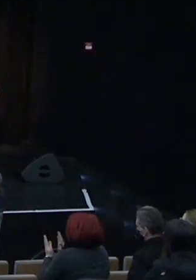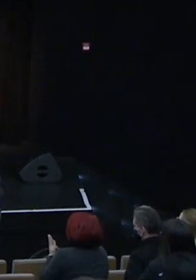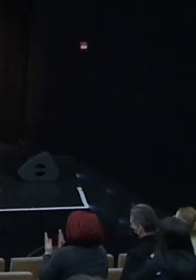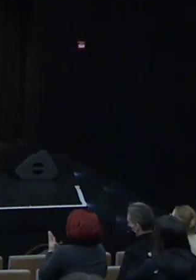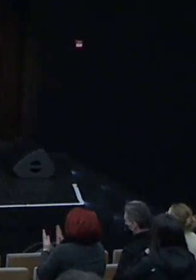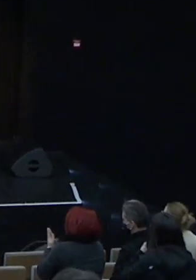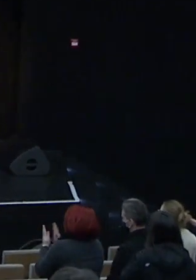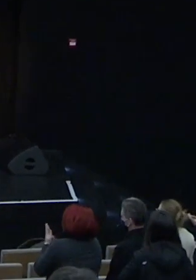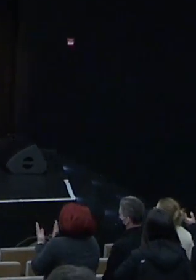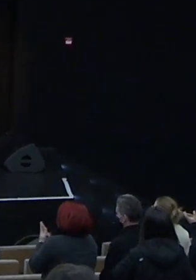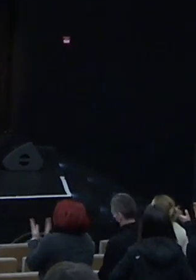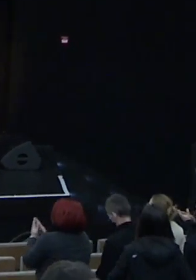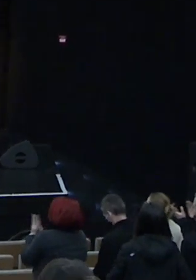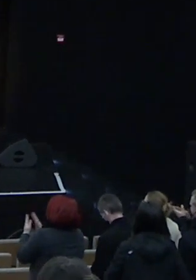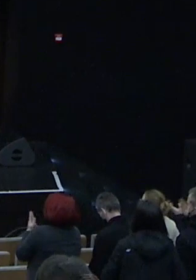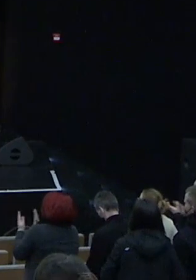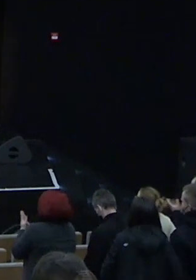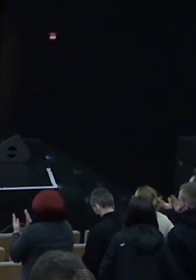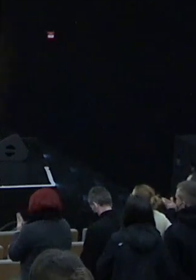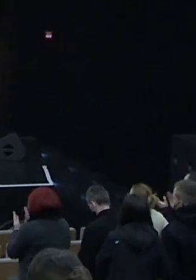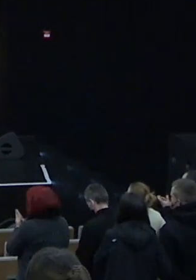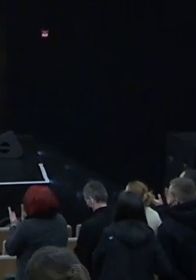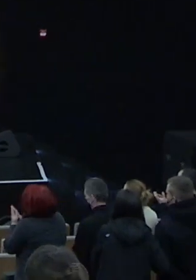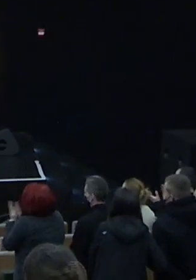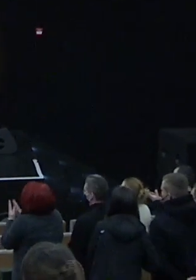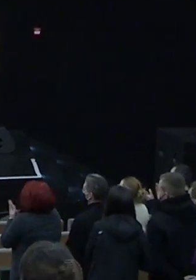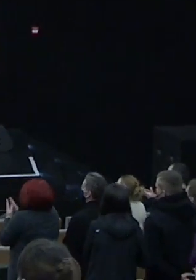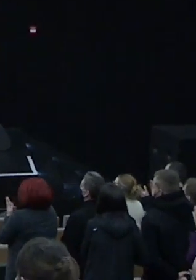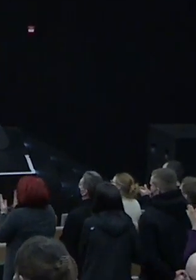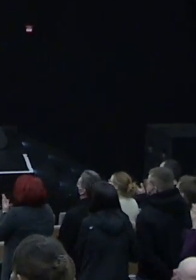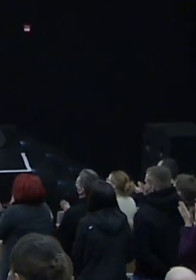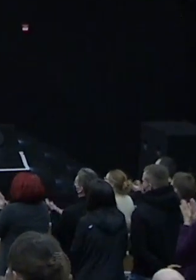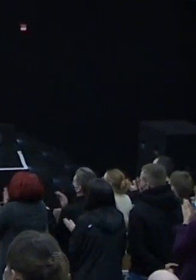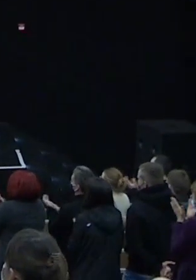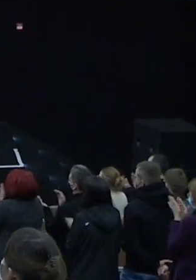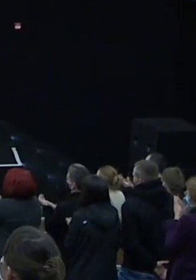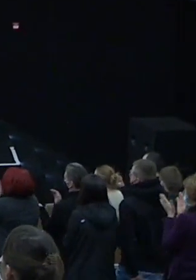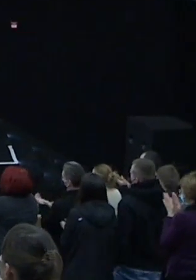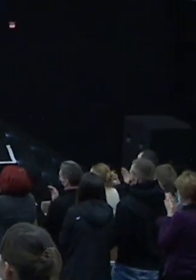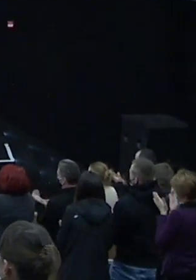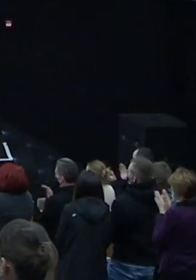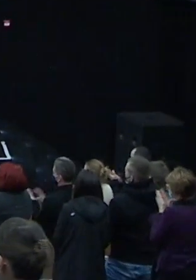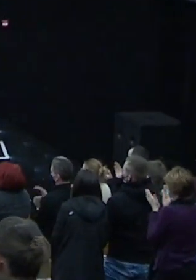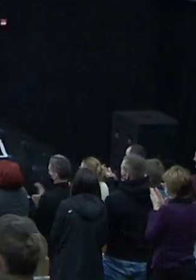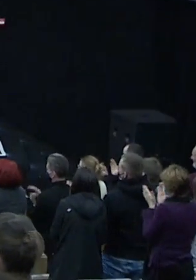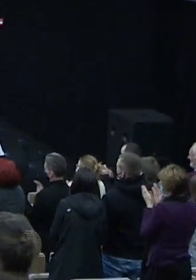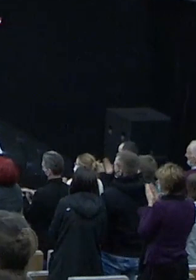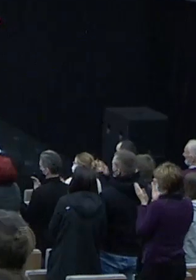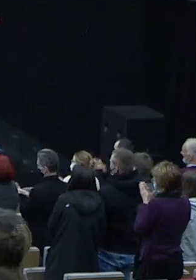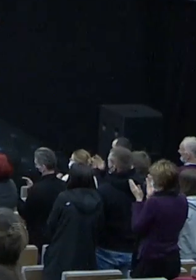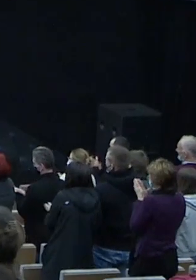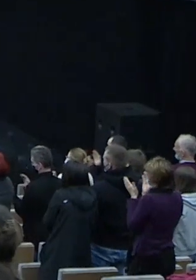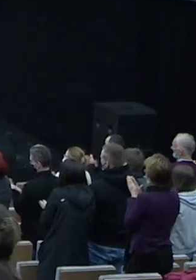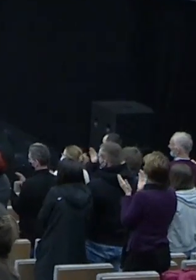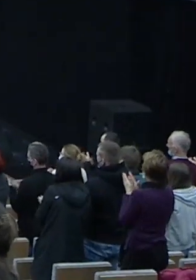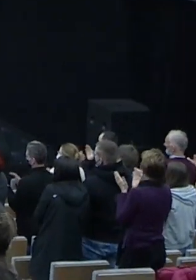popis wokalny. Dziękujemy pięknie i brawa na Ryszarda jeszcze raz. Ryszard Pawłowski. Od 50 lat